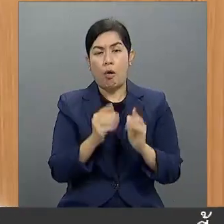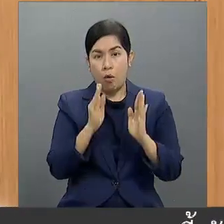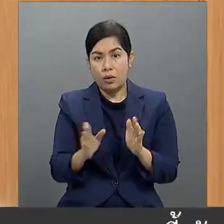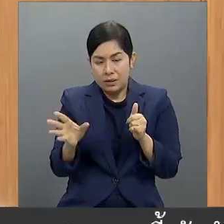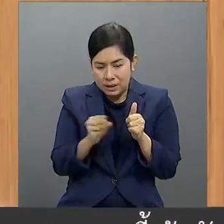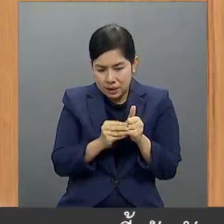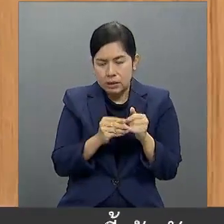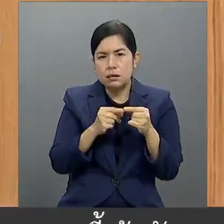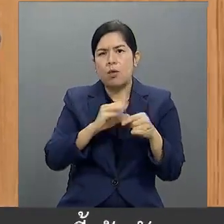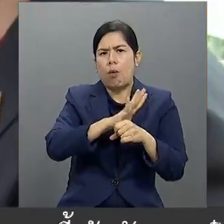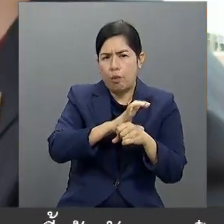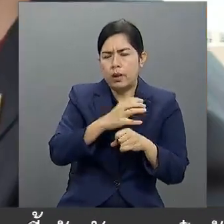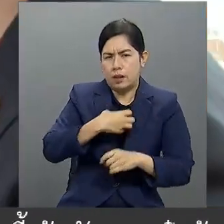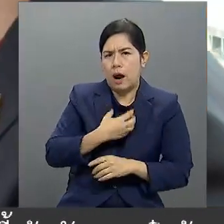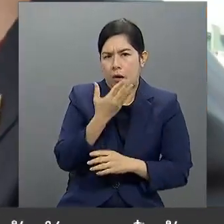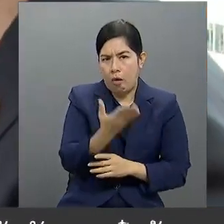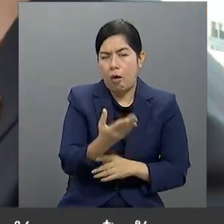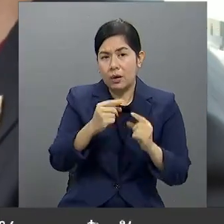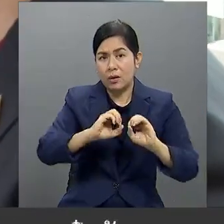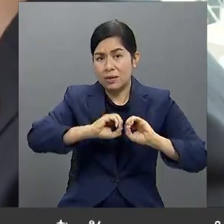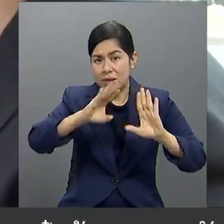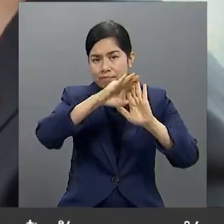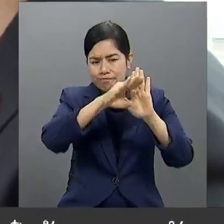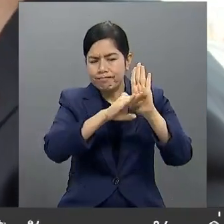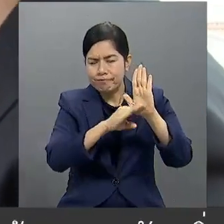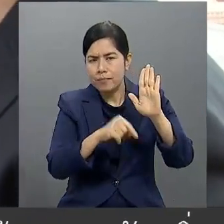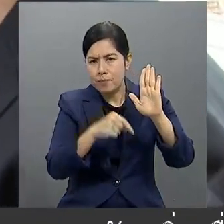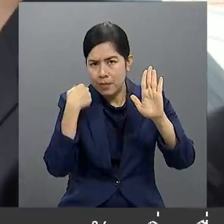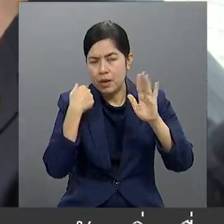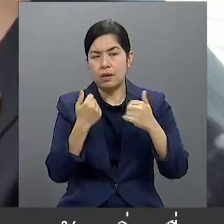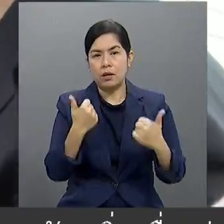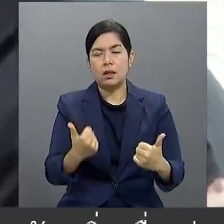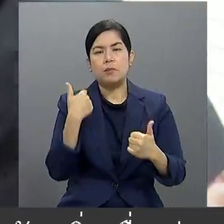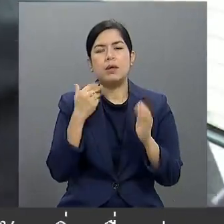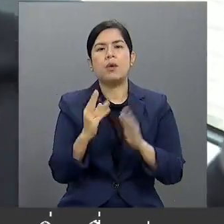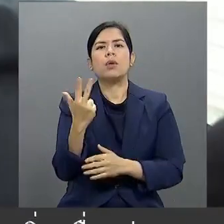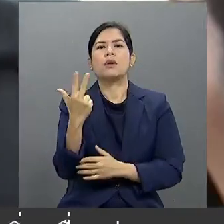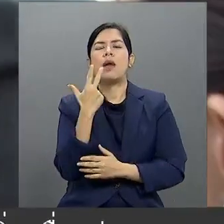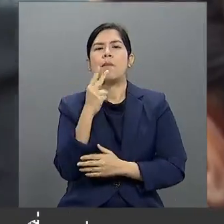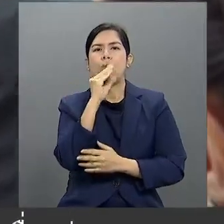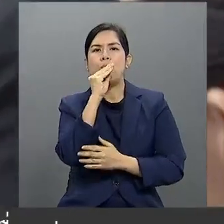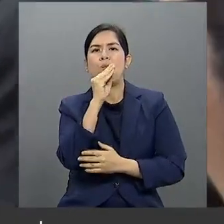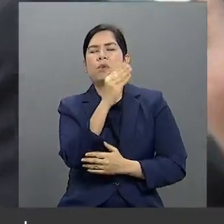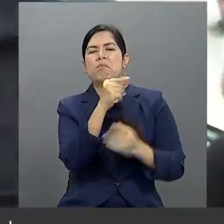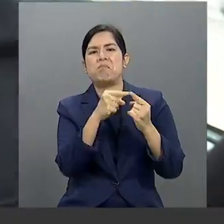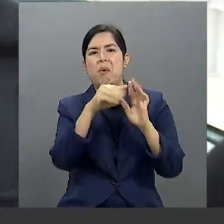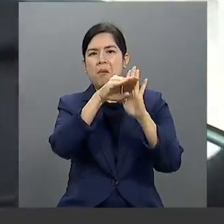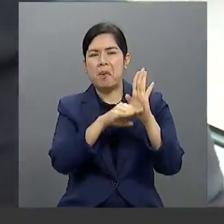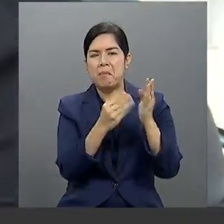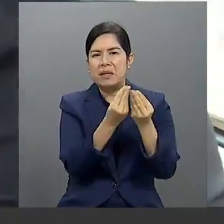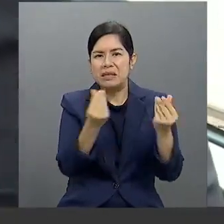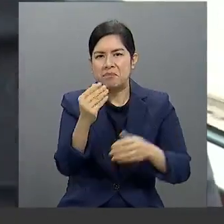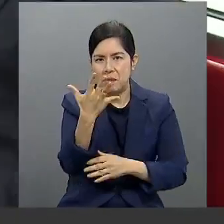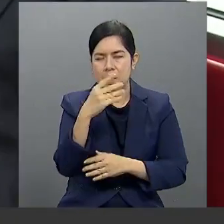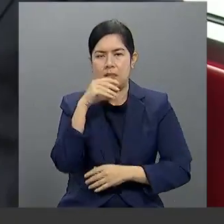ซึ่งเวลานี้มีผู้ที่ชี้แจงไม่หมด3คนหนึ่งในนั้นคือนายศักดิ์สยามที่จะต้องเปิดเผยโดยเฉพาะข้อมูลจากแอปพ